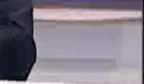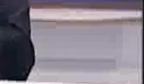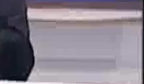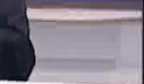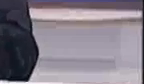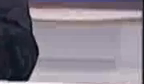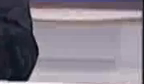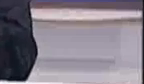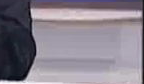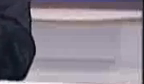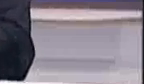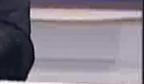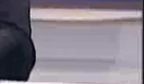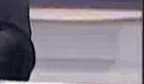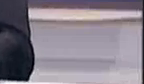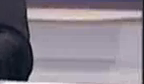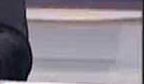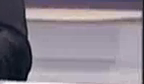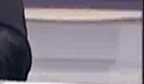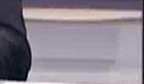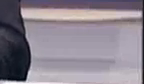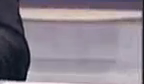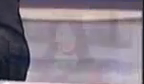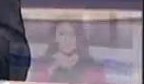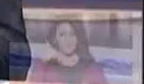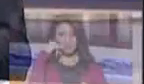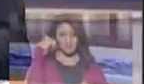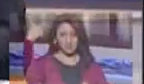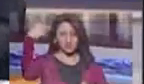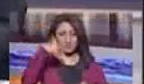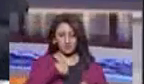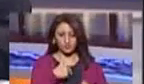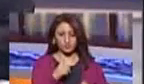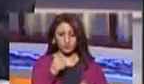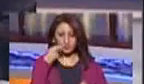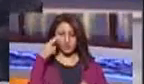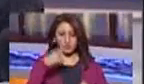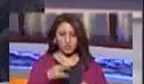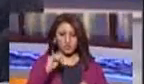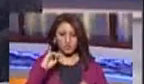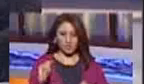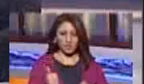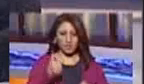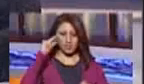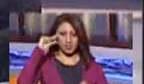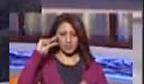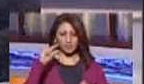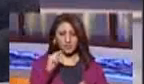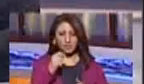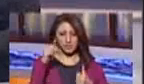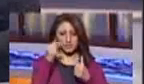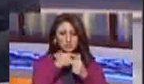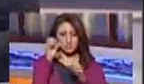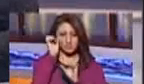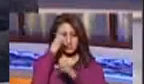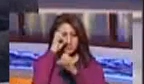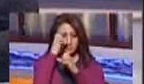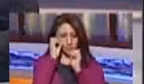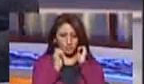ربنا يرحم محمد وعمر. معنا على التليفون الاستاذ الدكتور عماد الديب، مساعد كبير الاطباء الشرعيين. دكتور عماد اهلا بيك يا